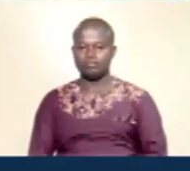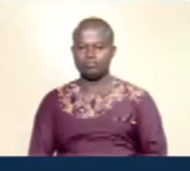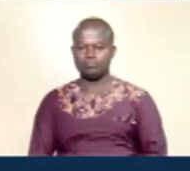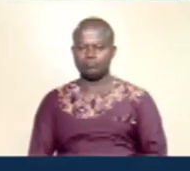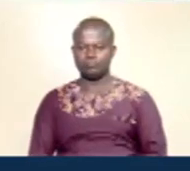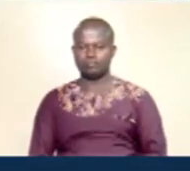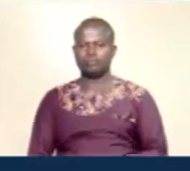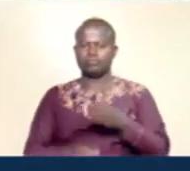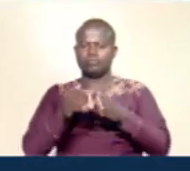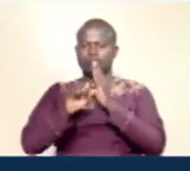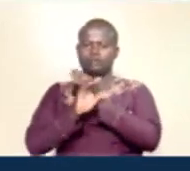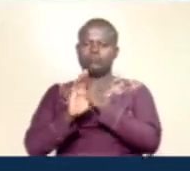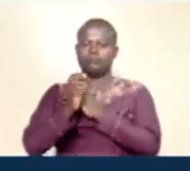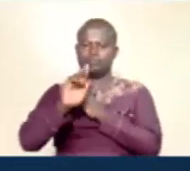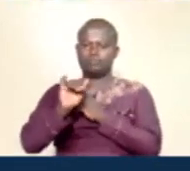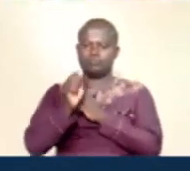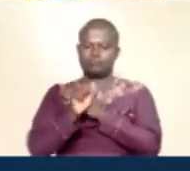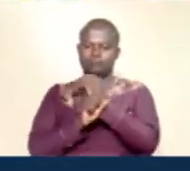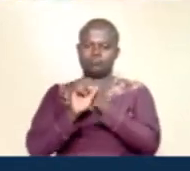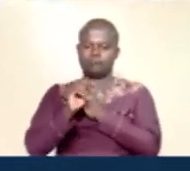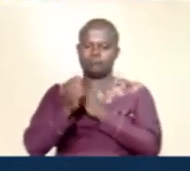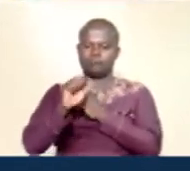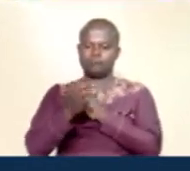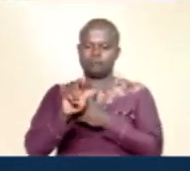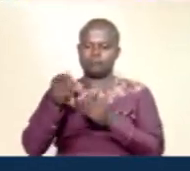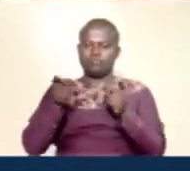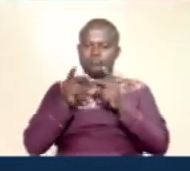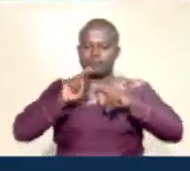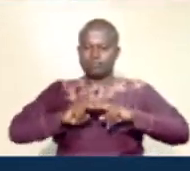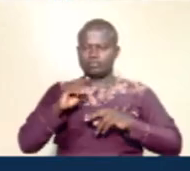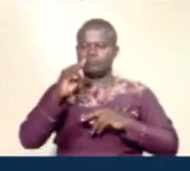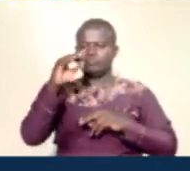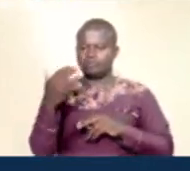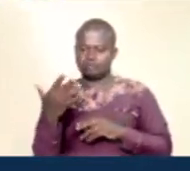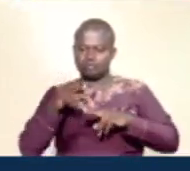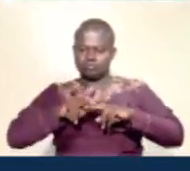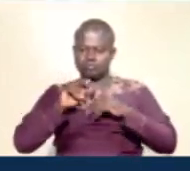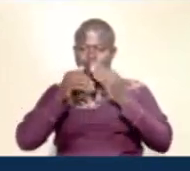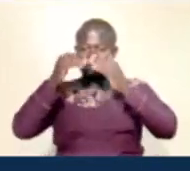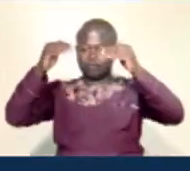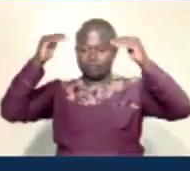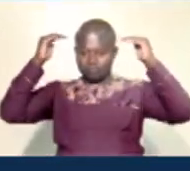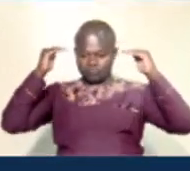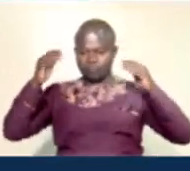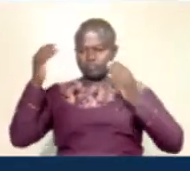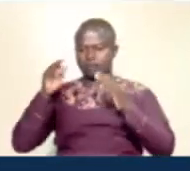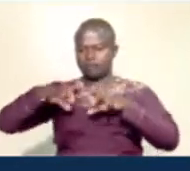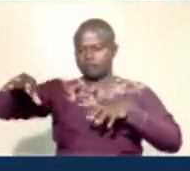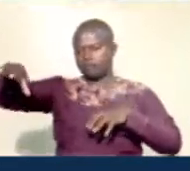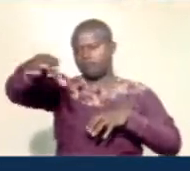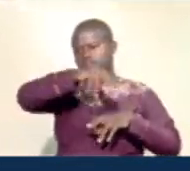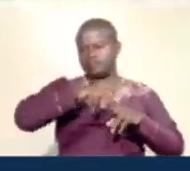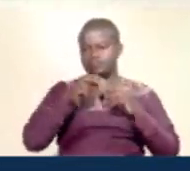Ni stade yubatse mu kagari ka Barija mu murenge wa Nyagatare ikaba ifite imyanya 3500 yahicara abantu batwikiriye no mu mpande zayo bicaye